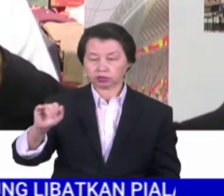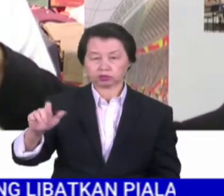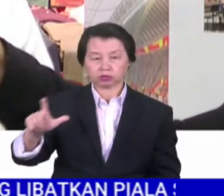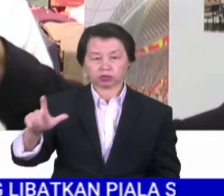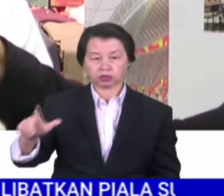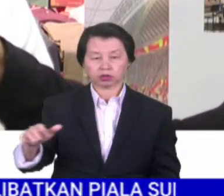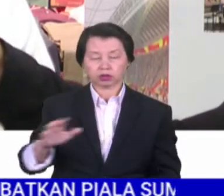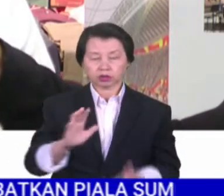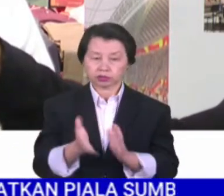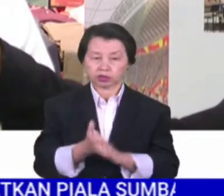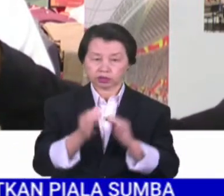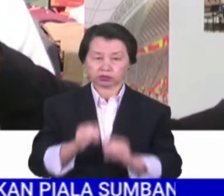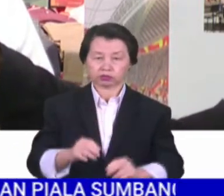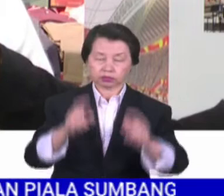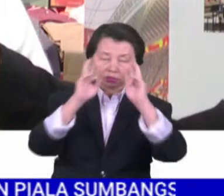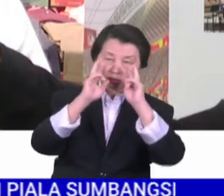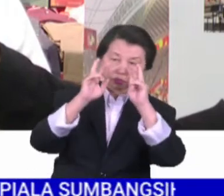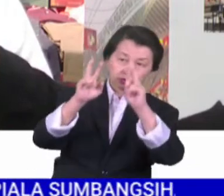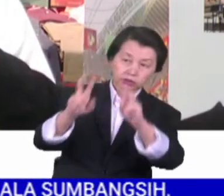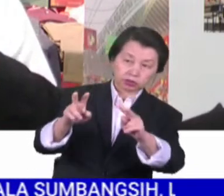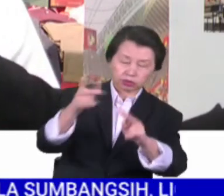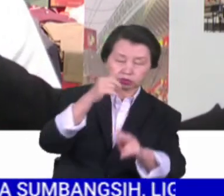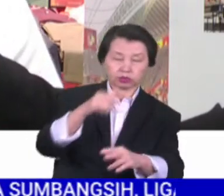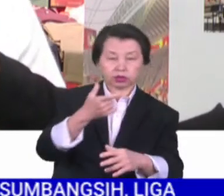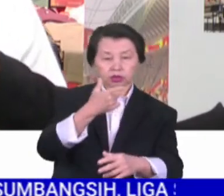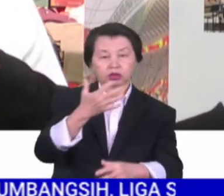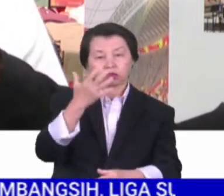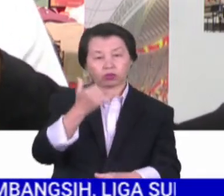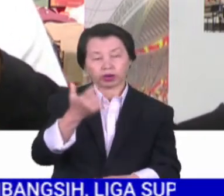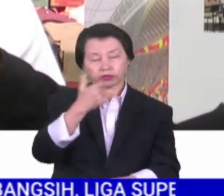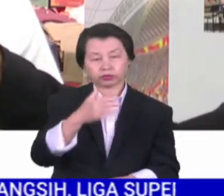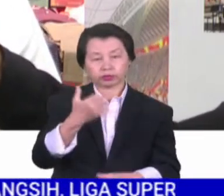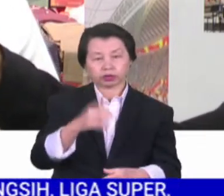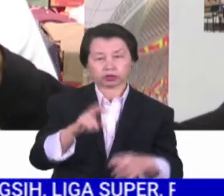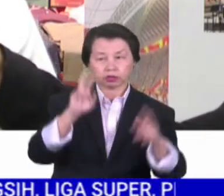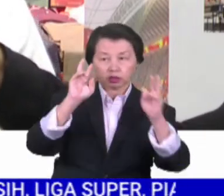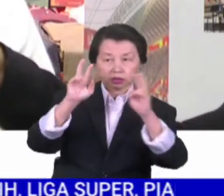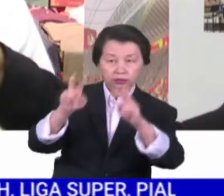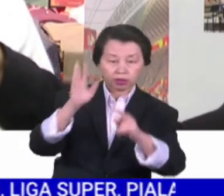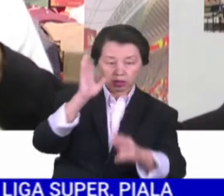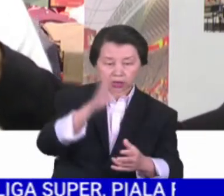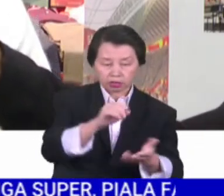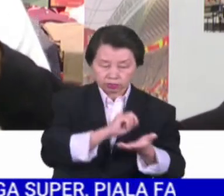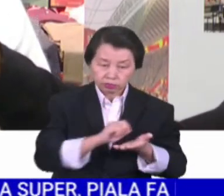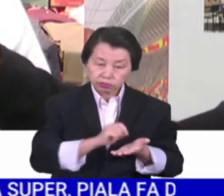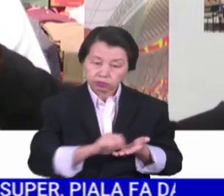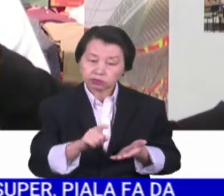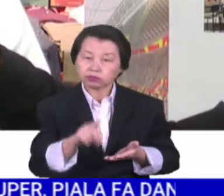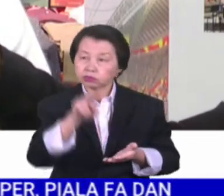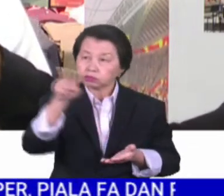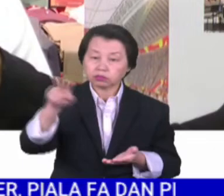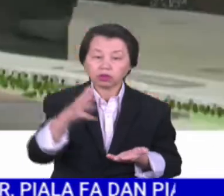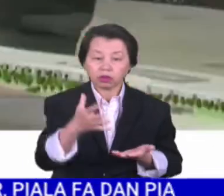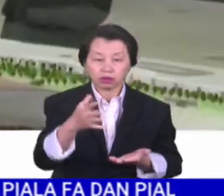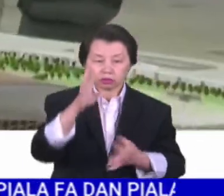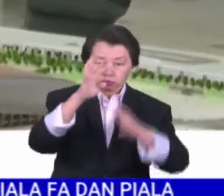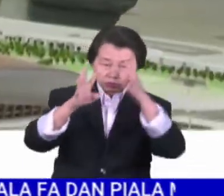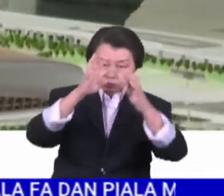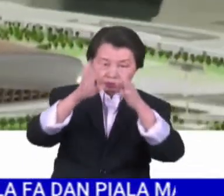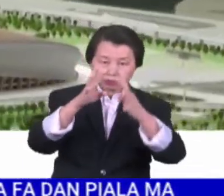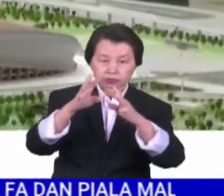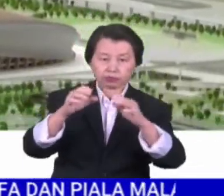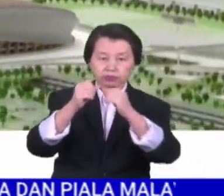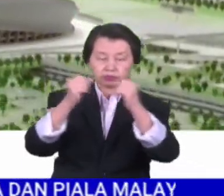pandangan. Sebenarnya pandangan-pandangan itu semua kita akan ambil kira di dalam kita punya reka bentuk.